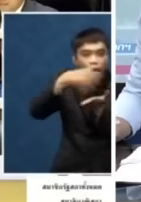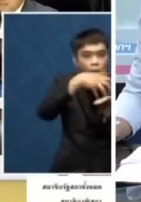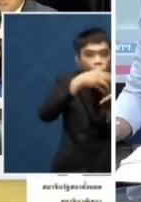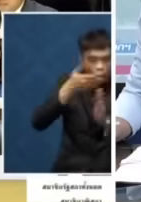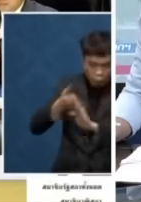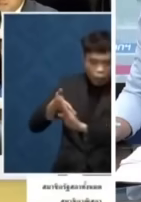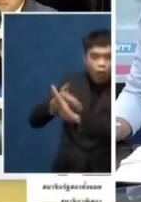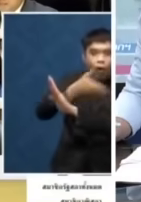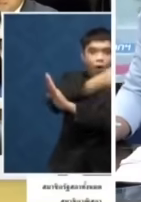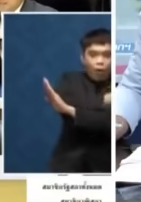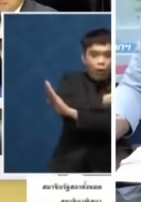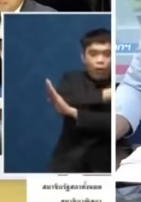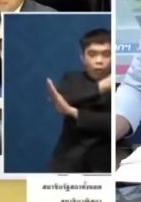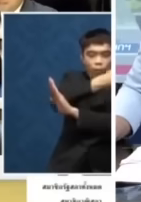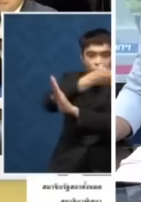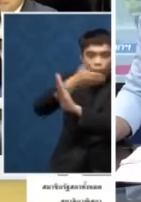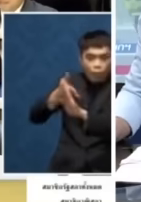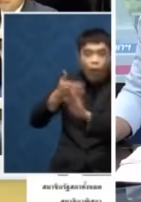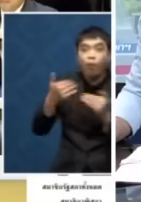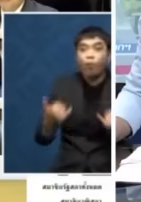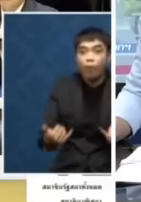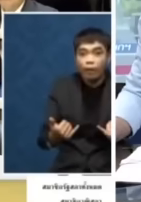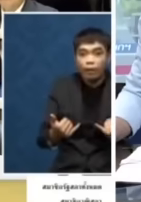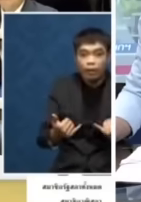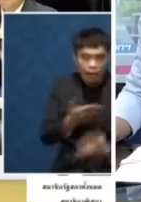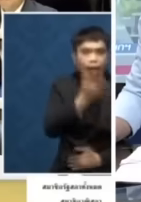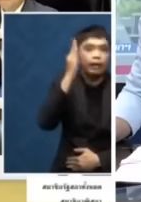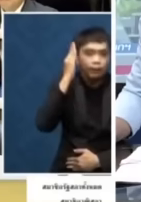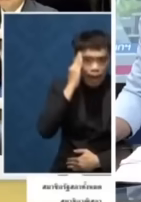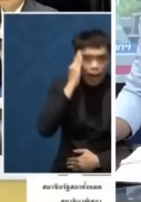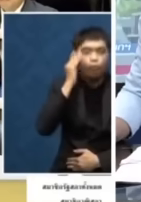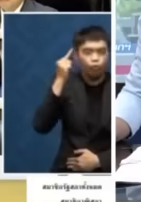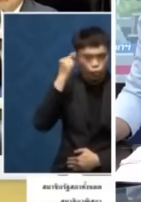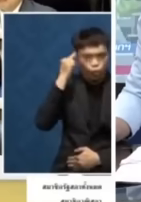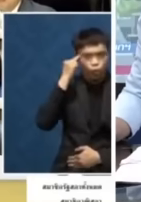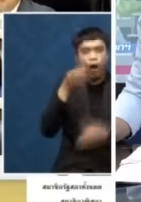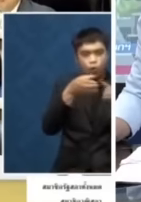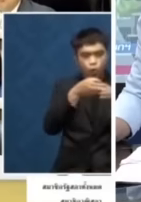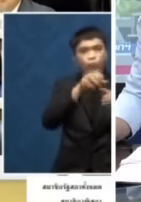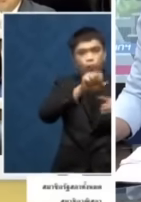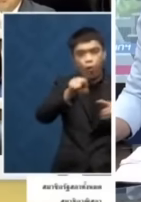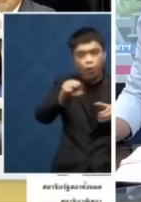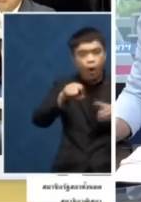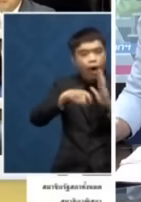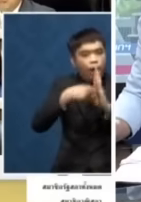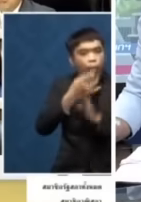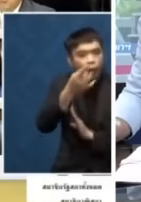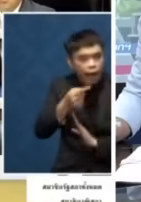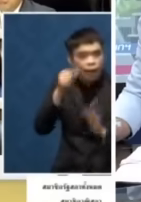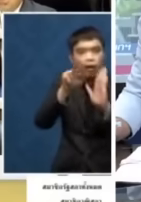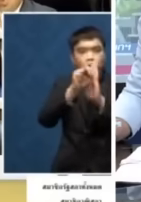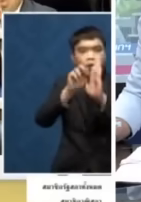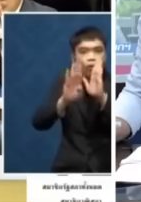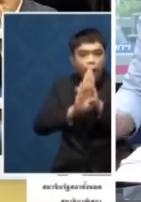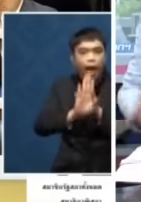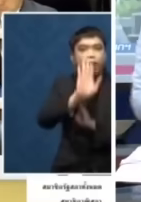ก็ออกมาก็เรื่องเดิมนะฮะกับการที่จะค้านคือถ้าไม่นับ สวประพันธ์ที่ไปดูเรื่องของคุณสมบัติส